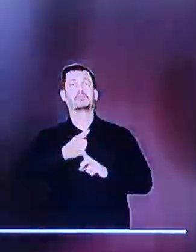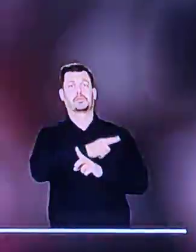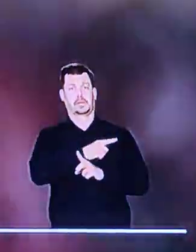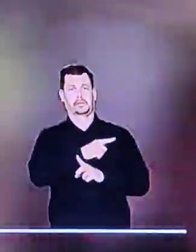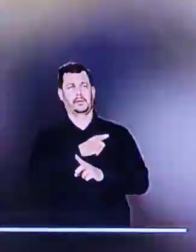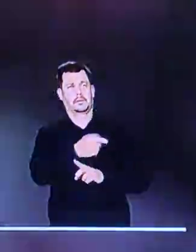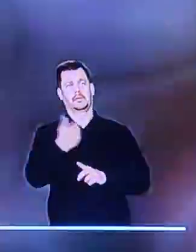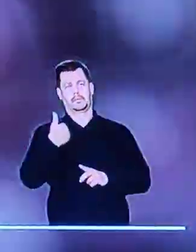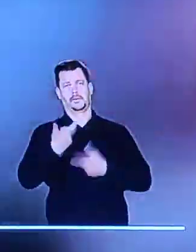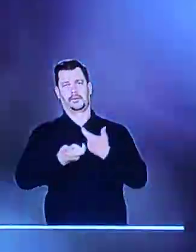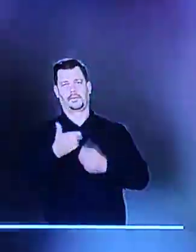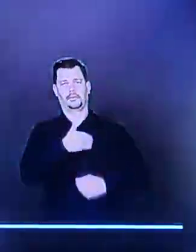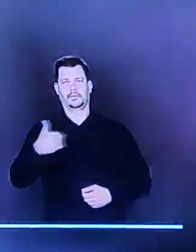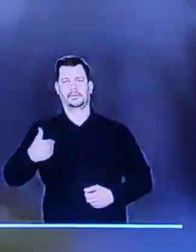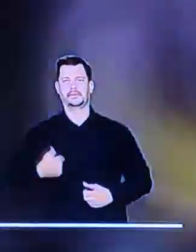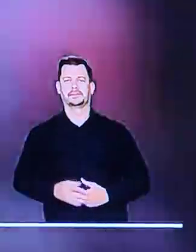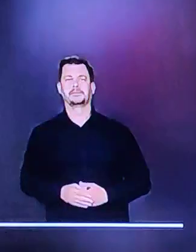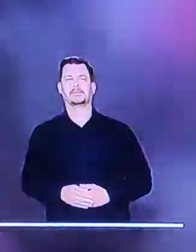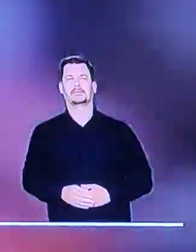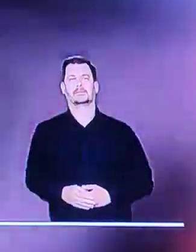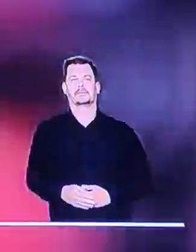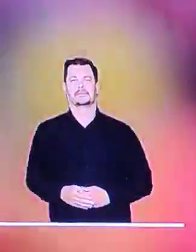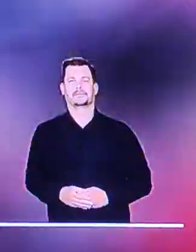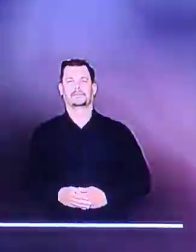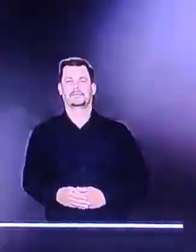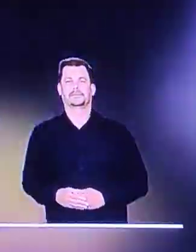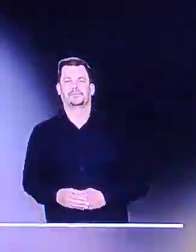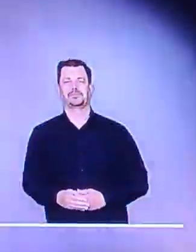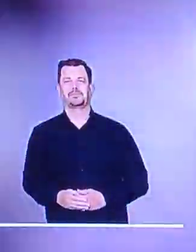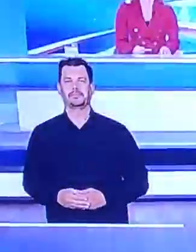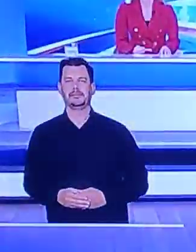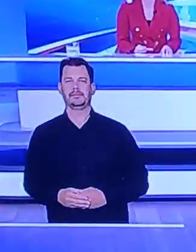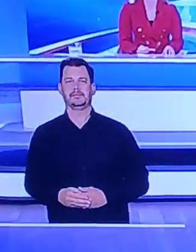to modne. Konrad Warzocha, Wiadomości.